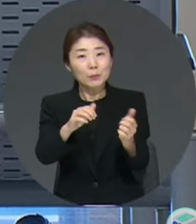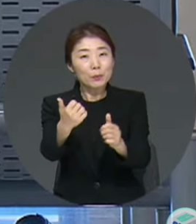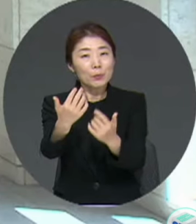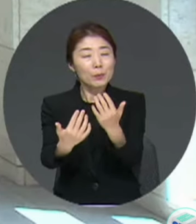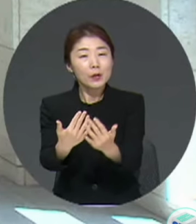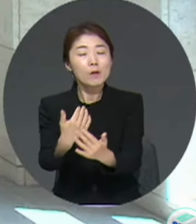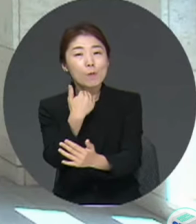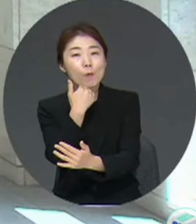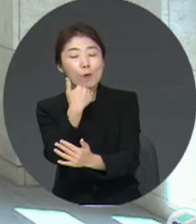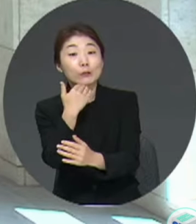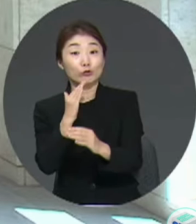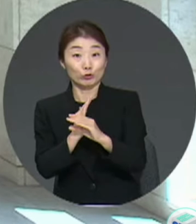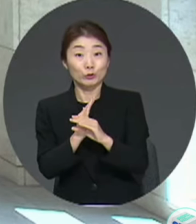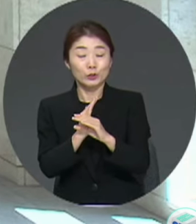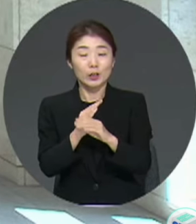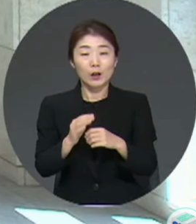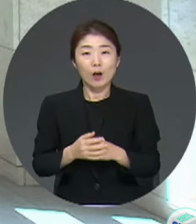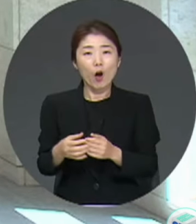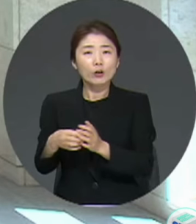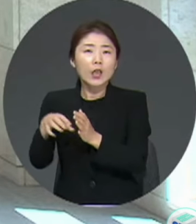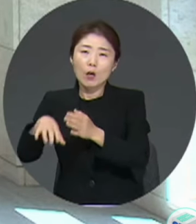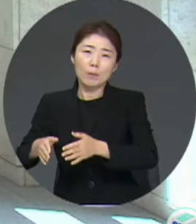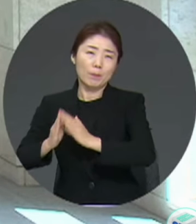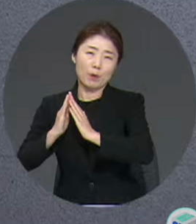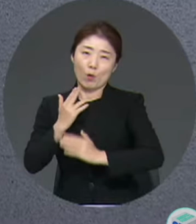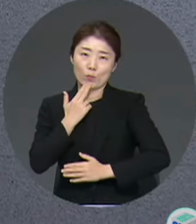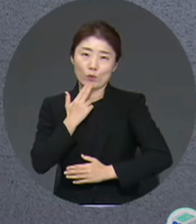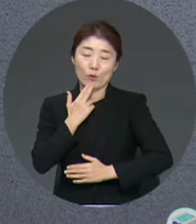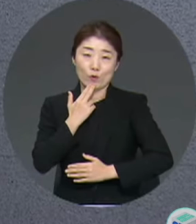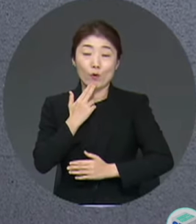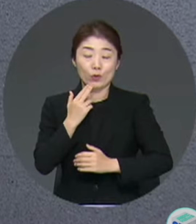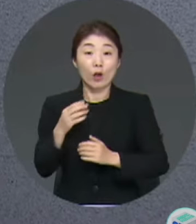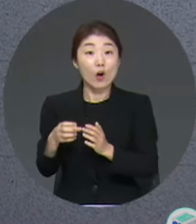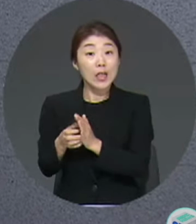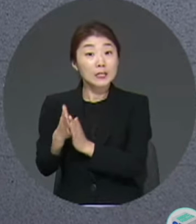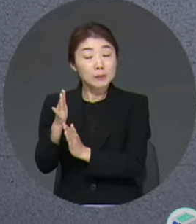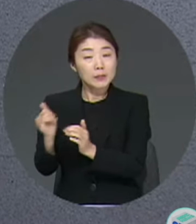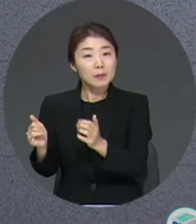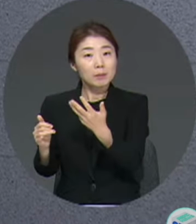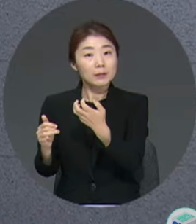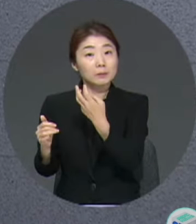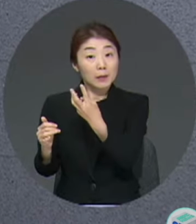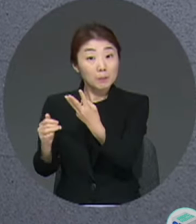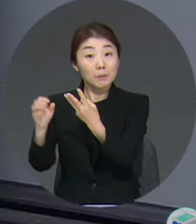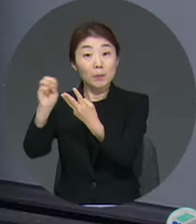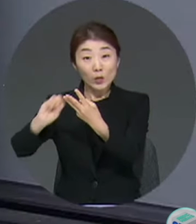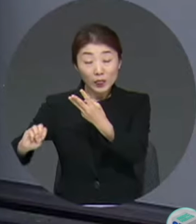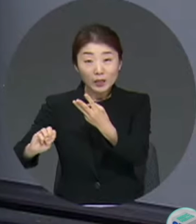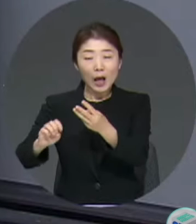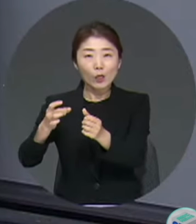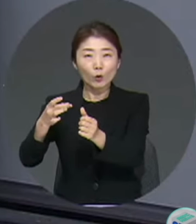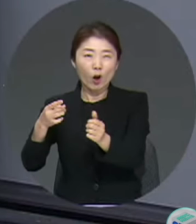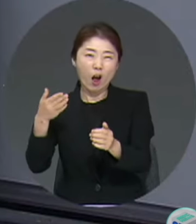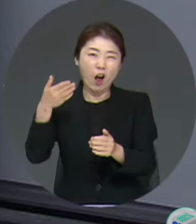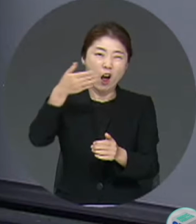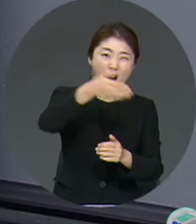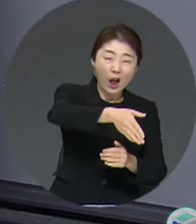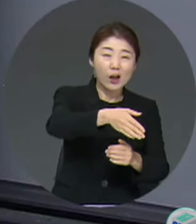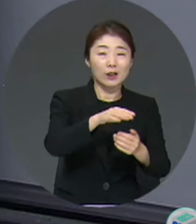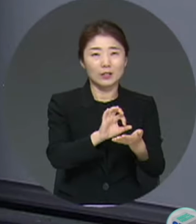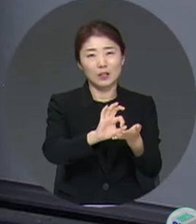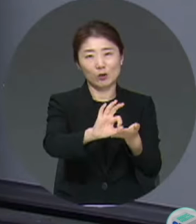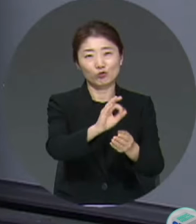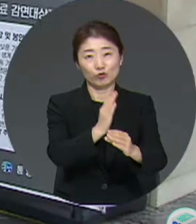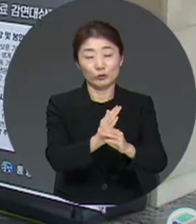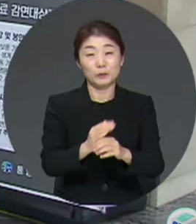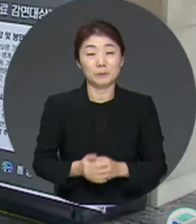있습니다. 거제엔 화장시설이 없어 거제 시민의 83%가 이곳 통영의 화장시설을 이용하고